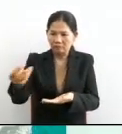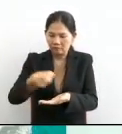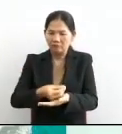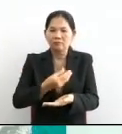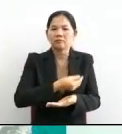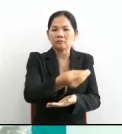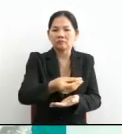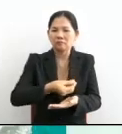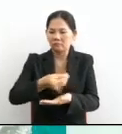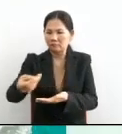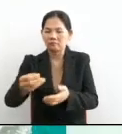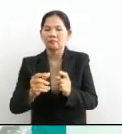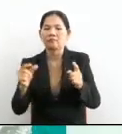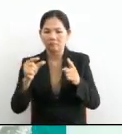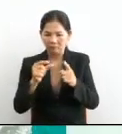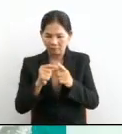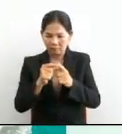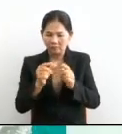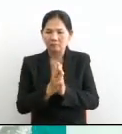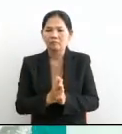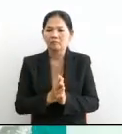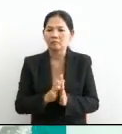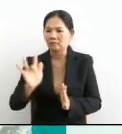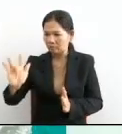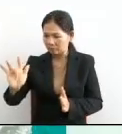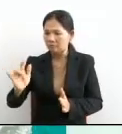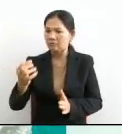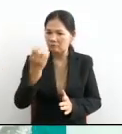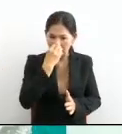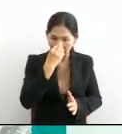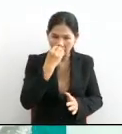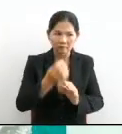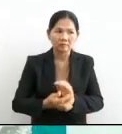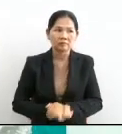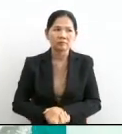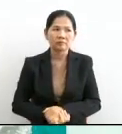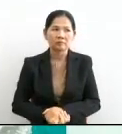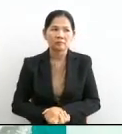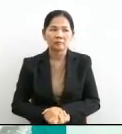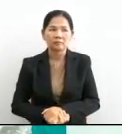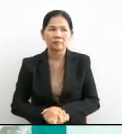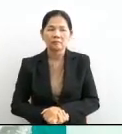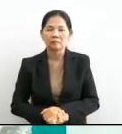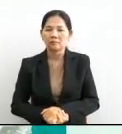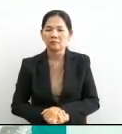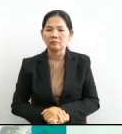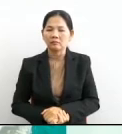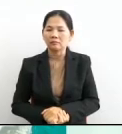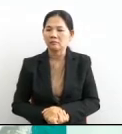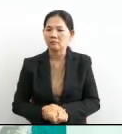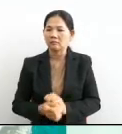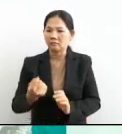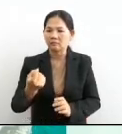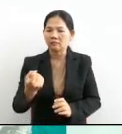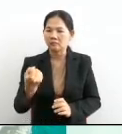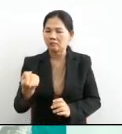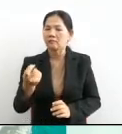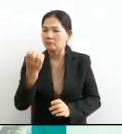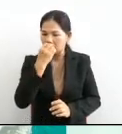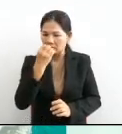bấy vế và chả nạ sạp nâng phía bó rì phục chà chẳng chấm miên phía hốp bị